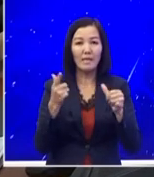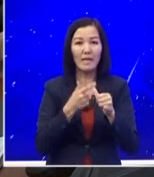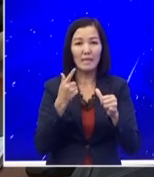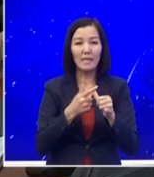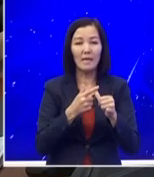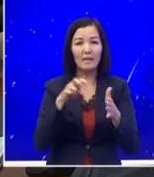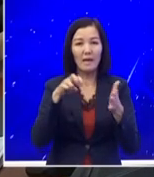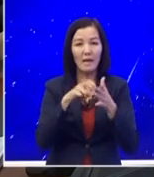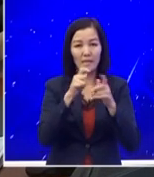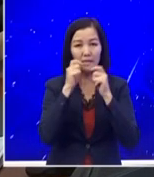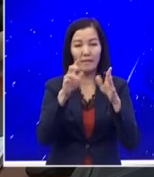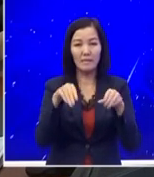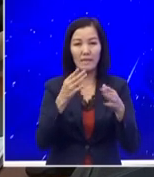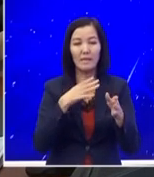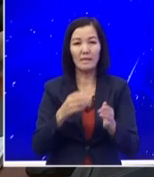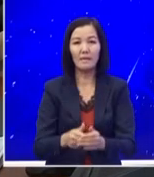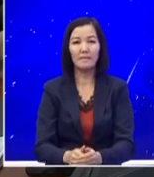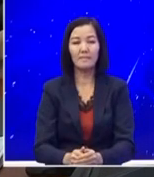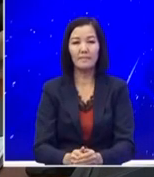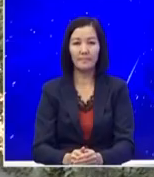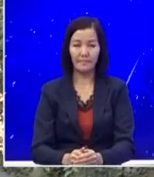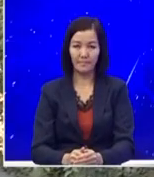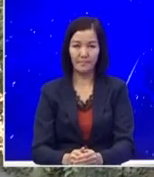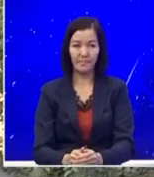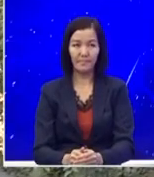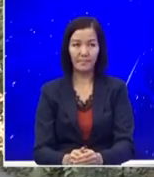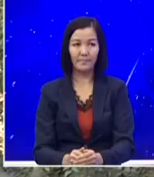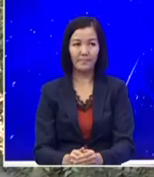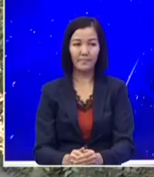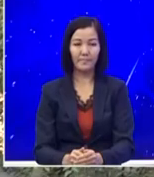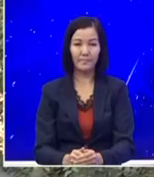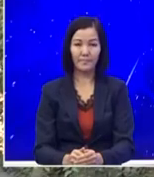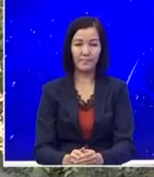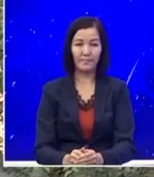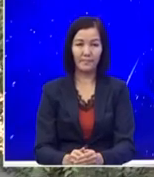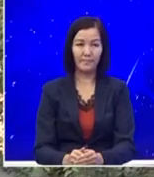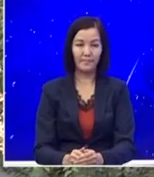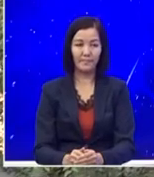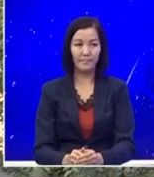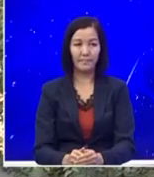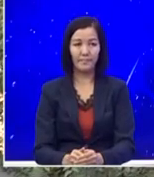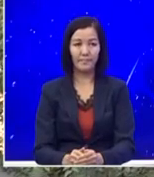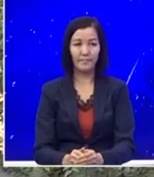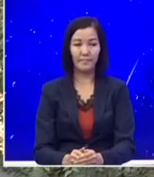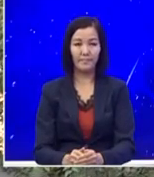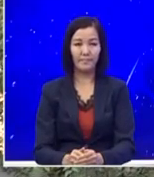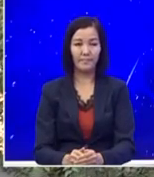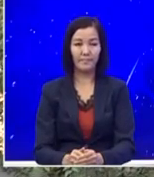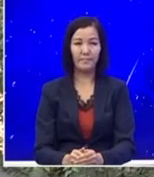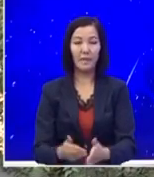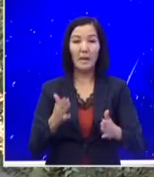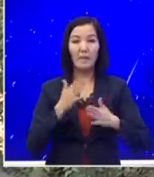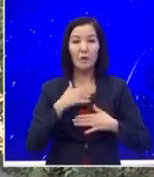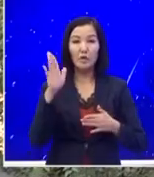атынан алғыс хат табысталды. Мы сначала, конечно, не поняли, в чем проблема. Мен